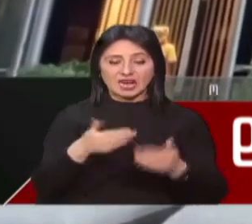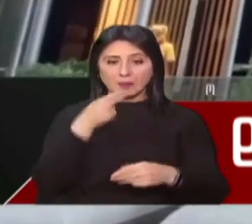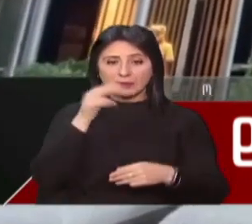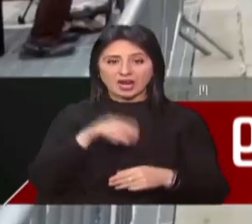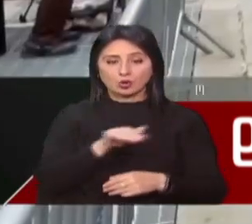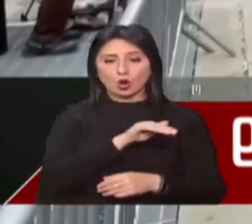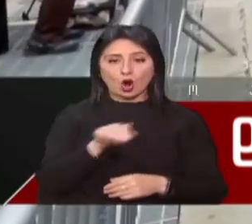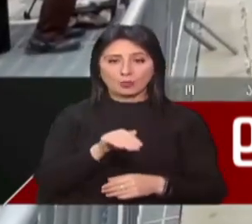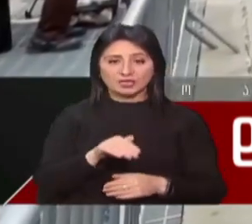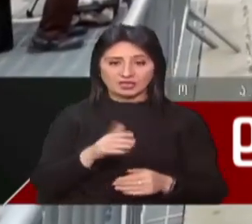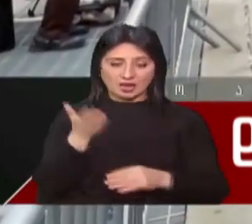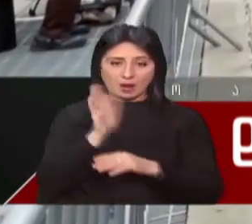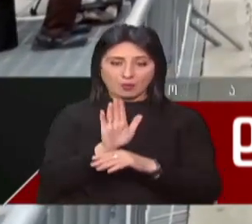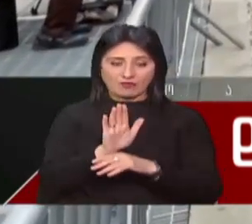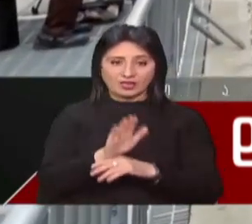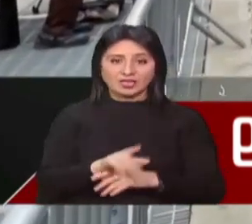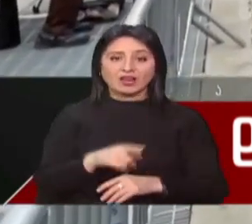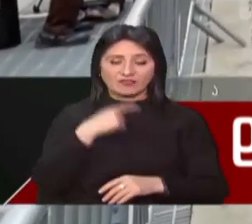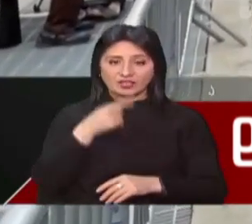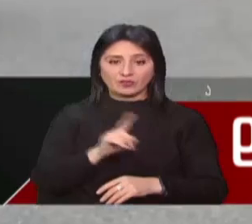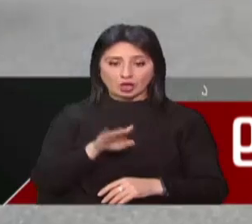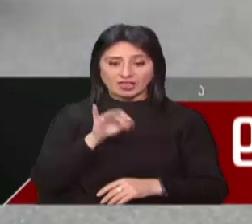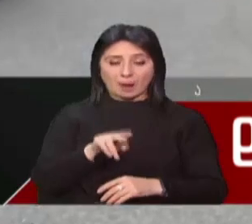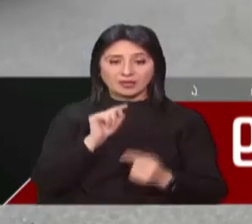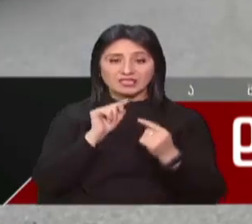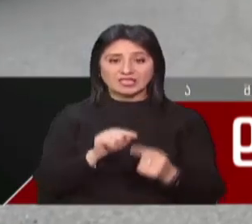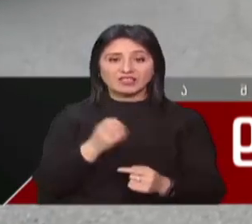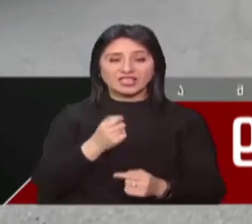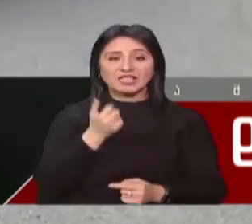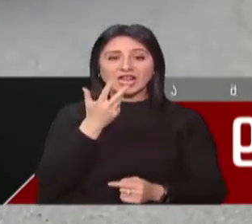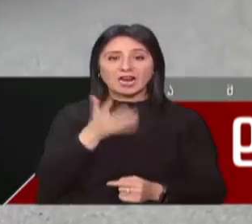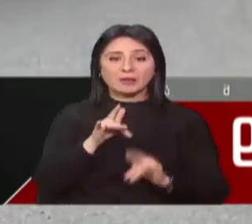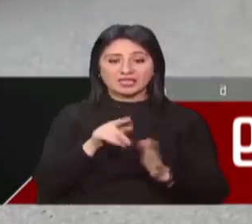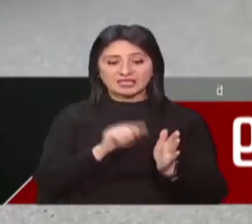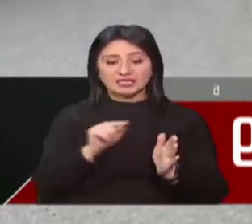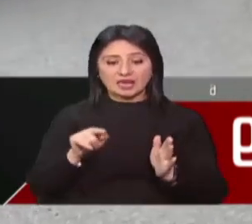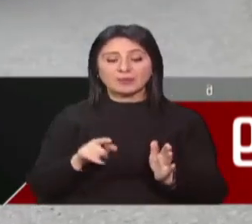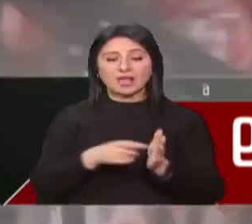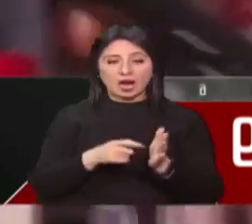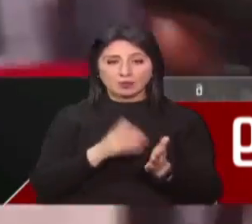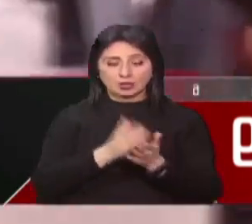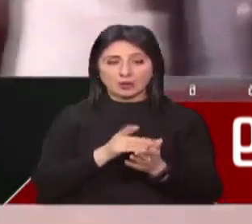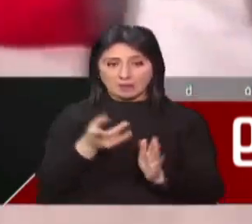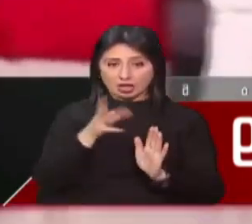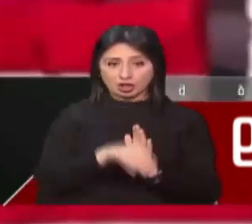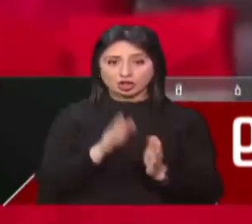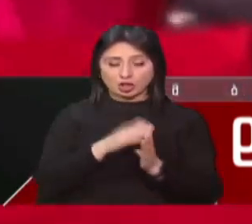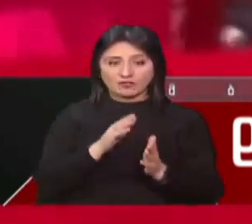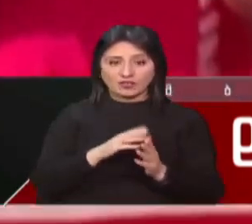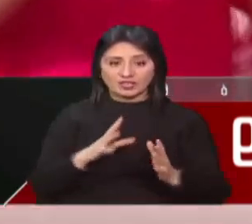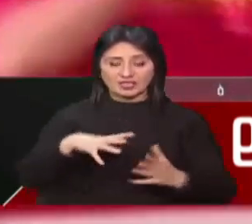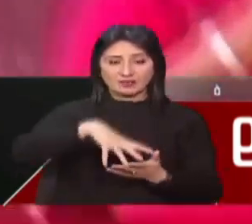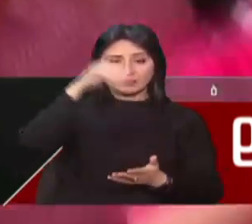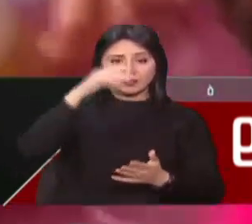ბრალის ოფიციალურად გამოქვეყნებას. აღსანიშნავია, რომ ტრამპის წინააღმდეგ კიდევ რამდენიმე საქმეზე მიმდინარეობს გამოძიება. მათ შორის არის